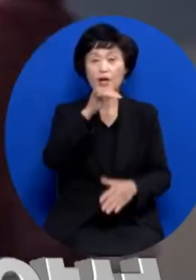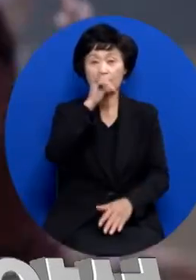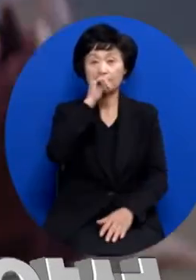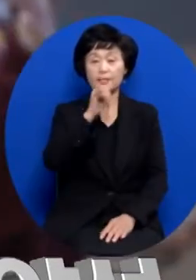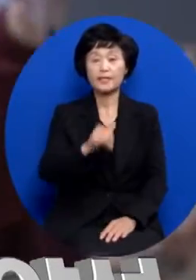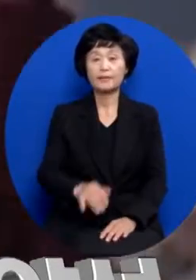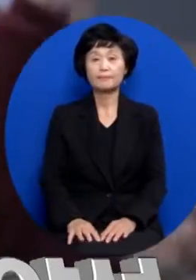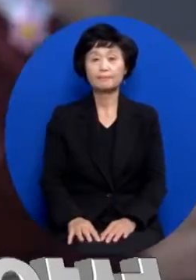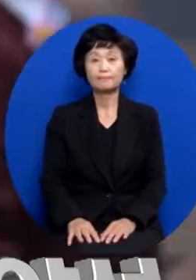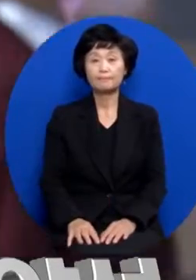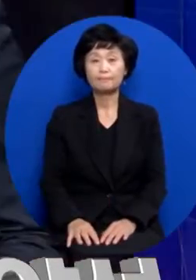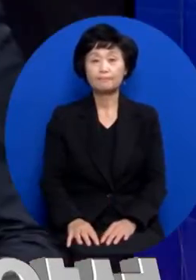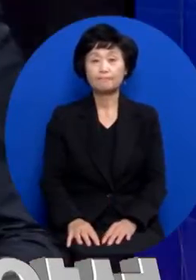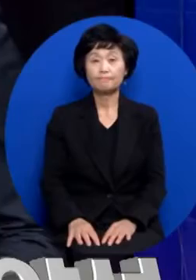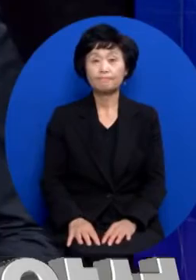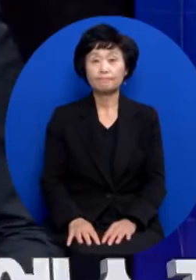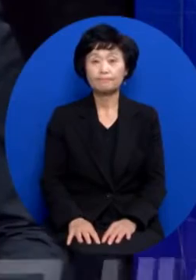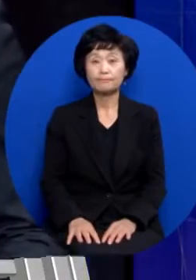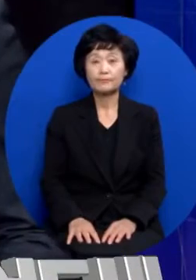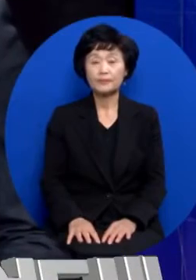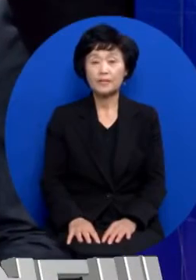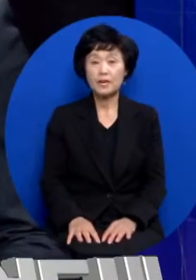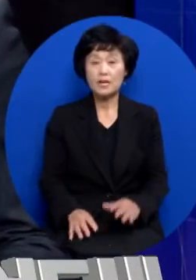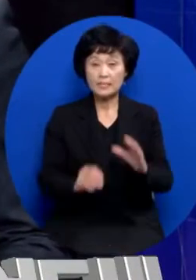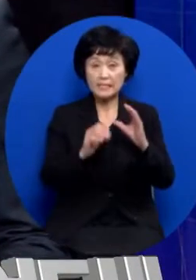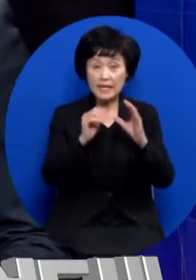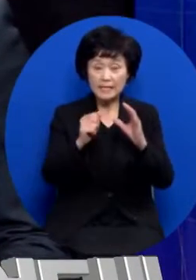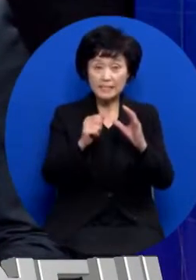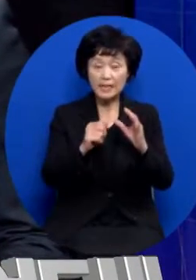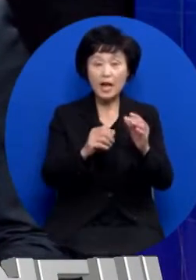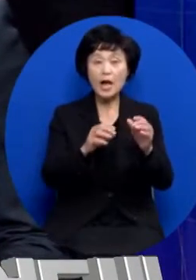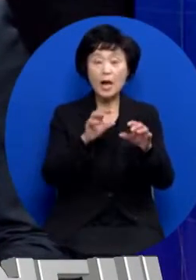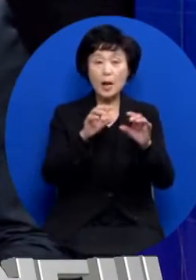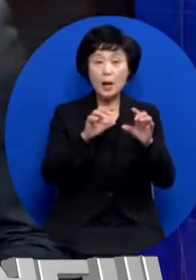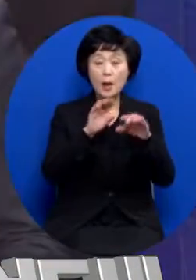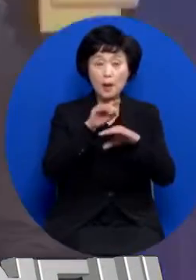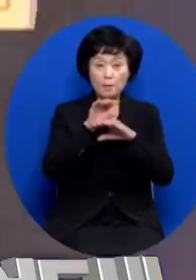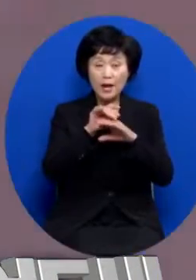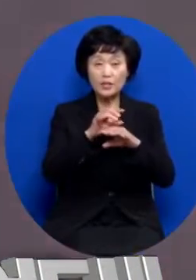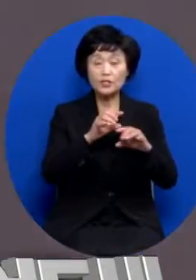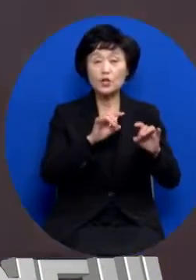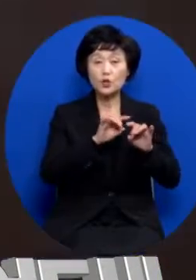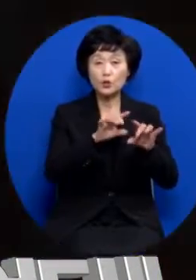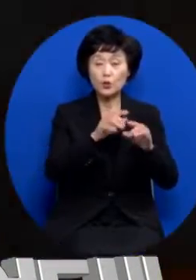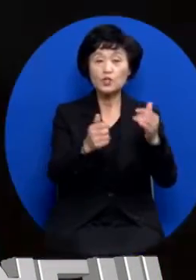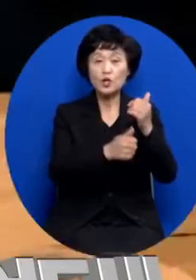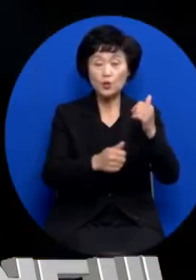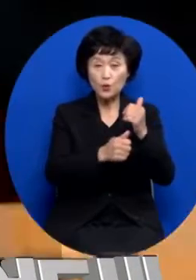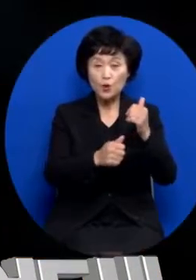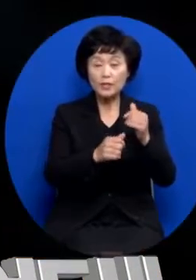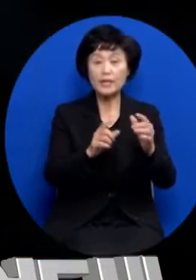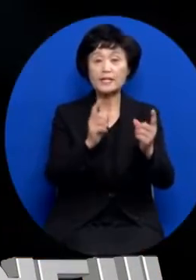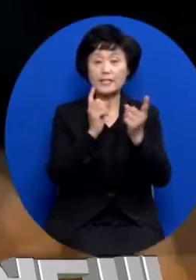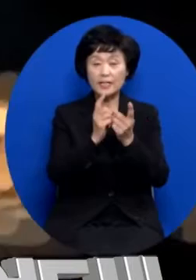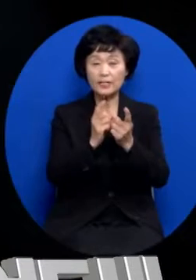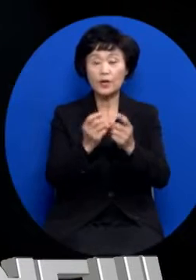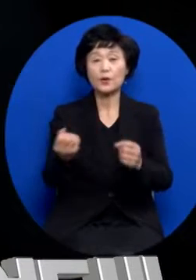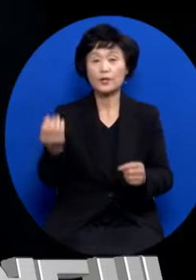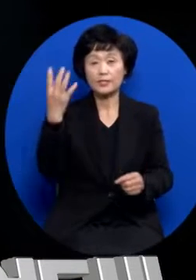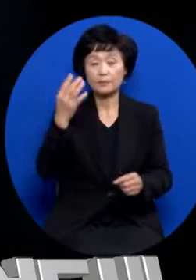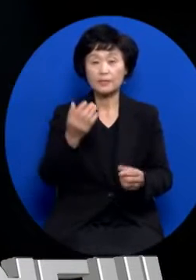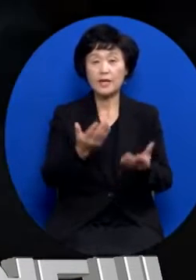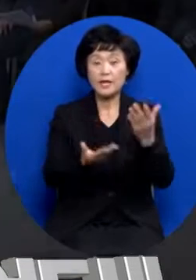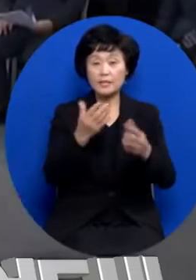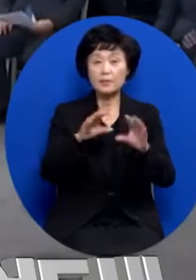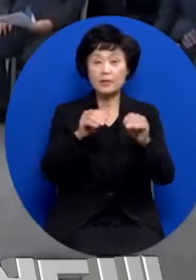시간에 전해드리겠습니다. CTS가 방통위를 상대로 한 행정소송에서 승소했습니다. 법원은